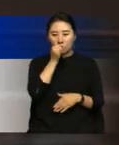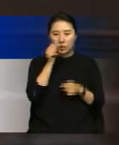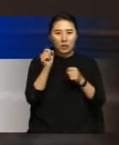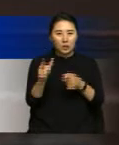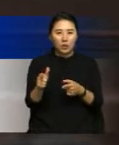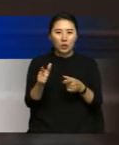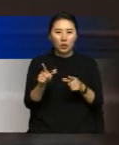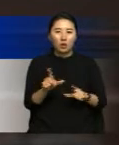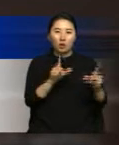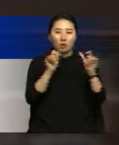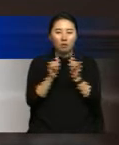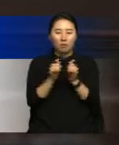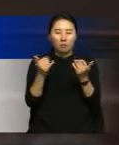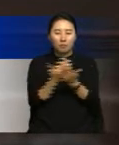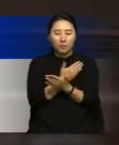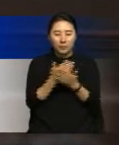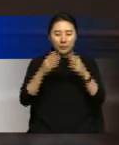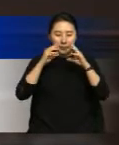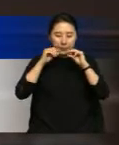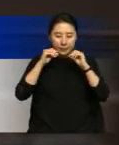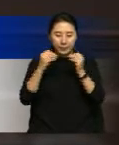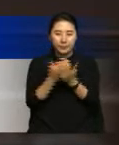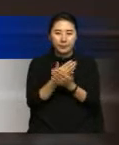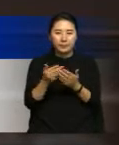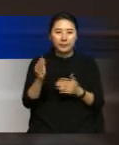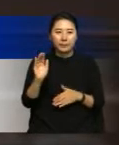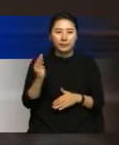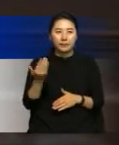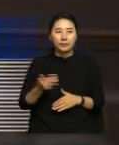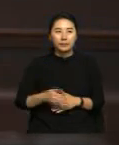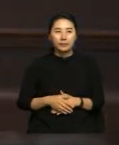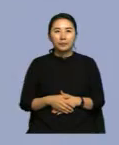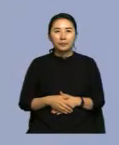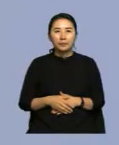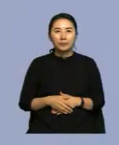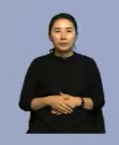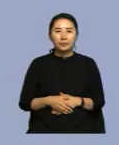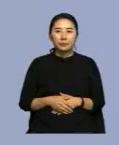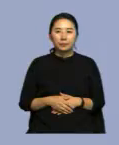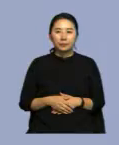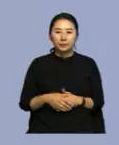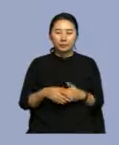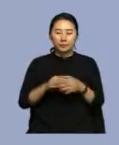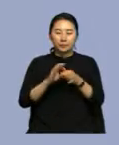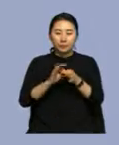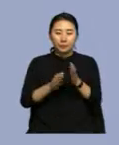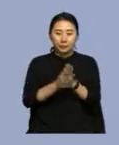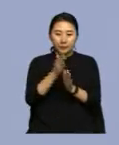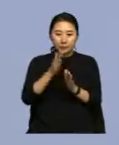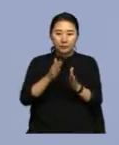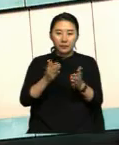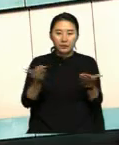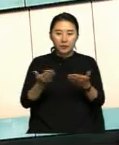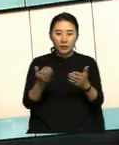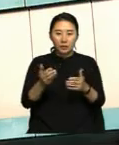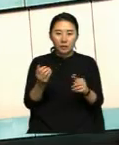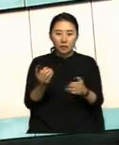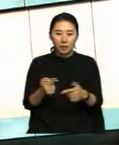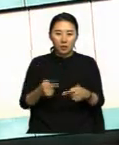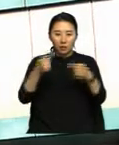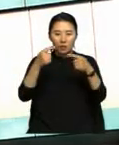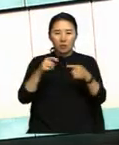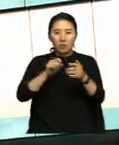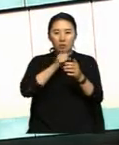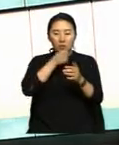기회가 여러 시민들에게 골고루 균등하게 주어져야 한다는 원칙입니다. 관련해 동두천시는 기간제 경력자 우대